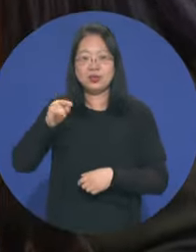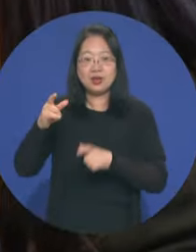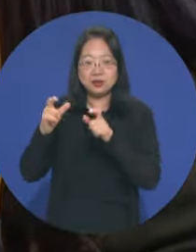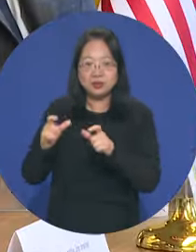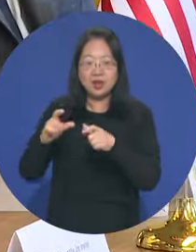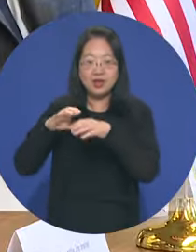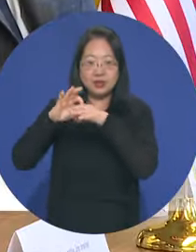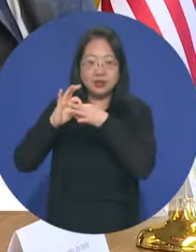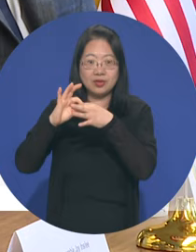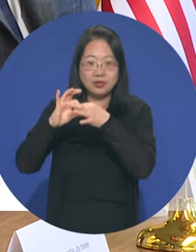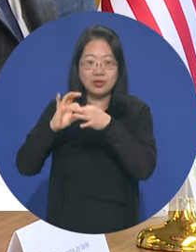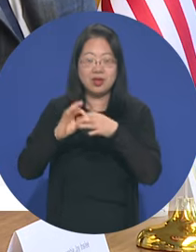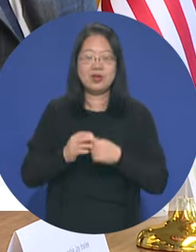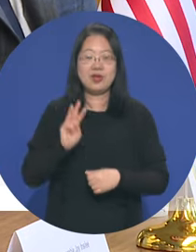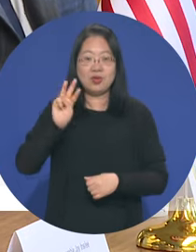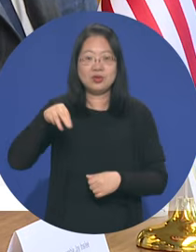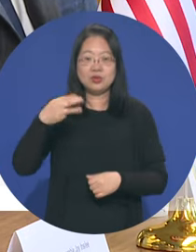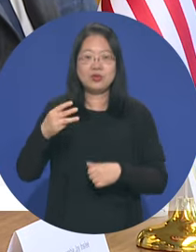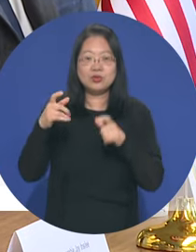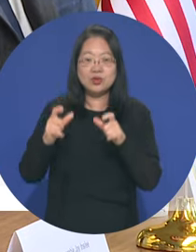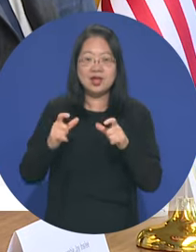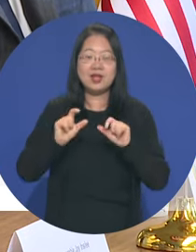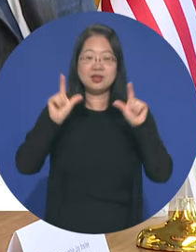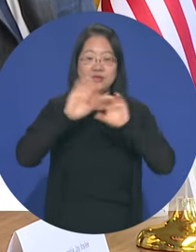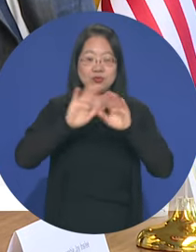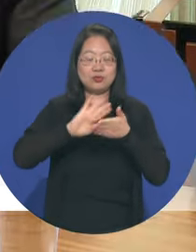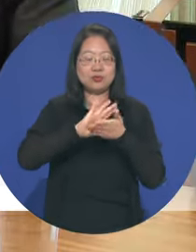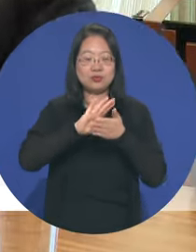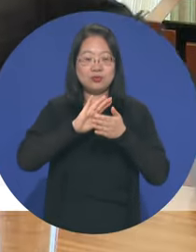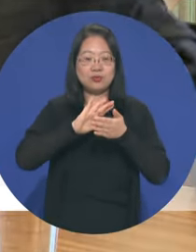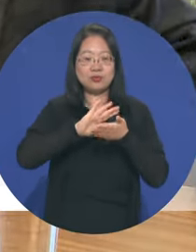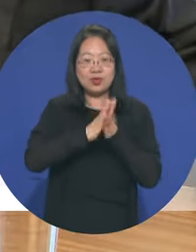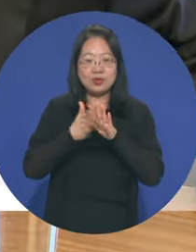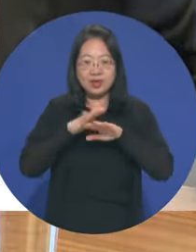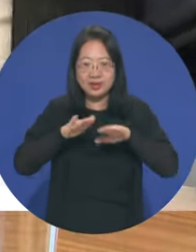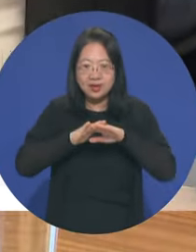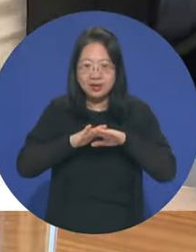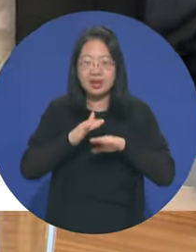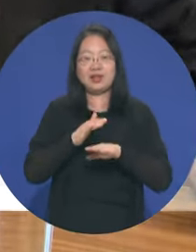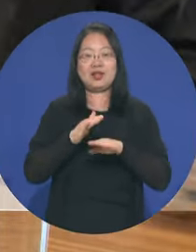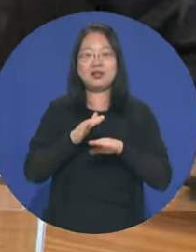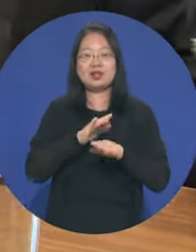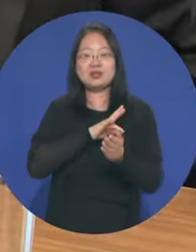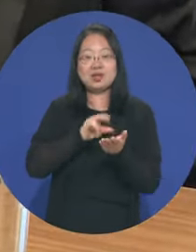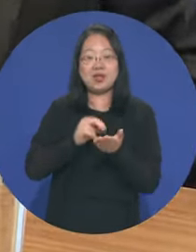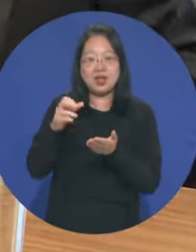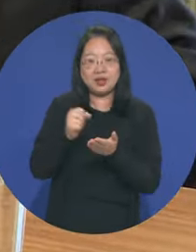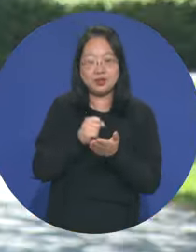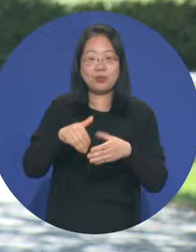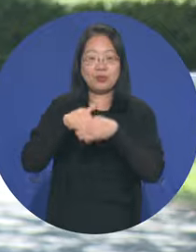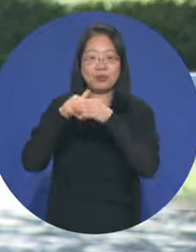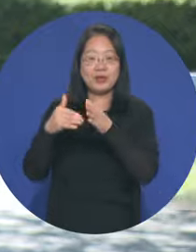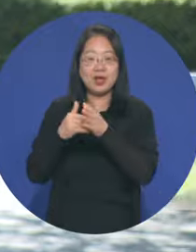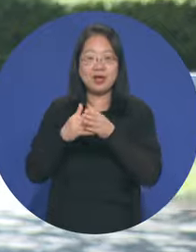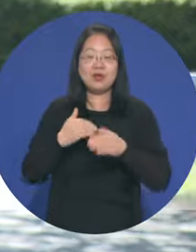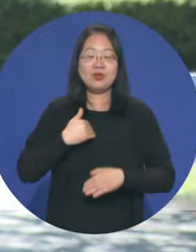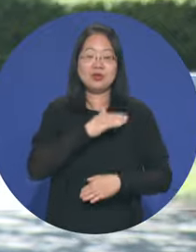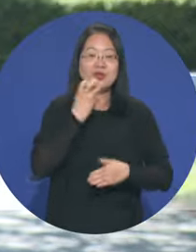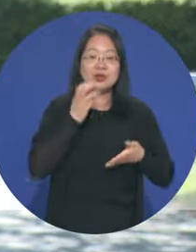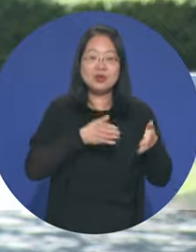겁니다. 먼저 워싱턴주와는 기후변화 대응이라는 큰 공통점을 가지고 손을 잡았습니다. 우리